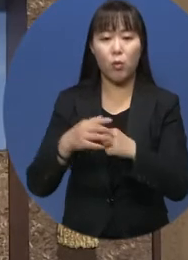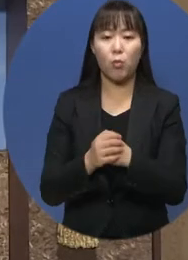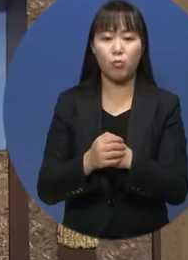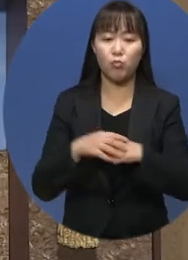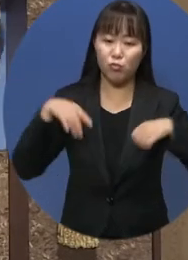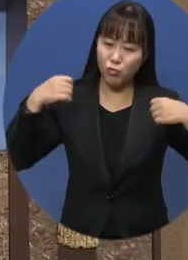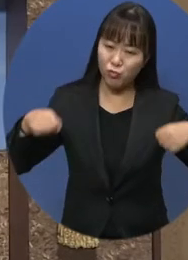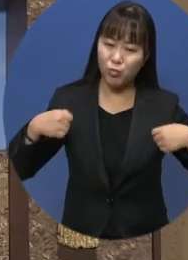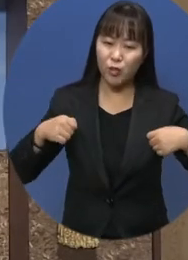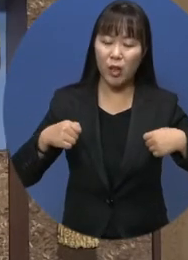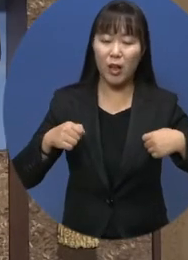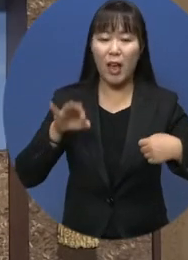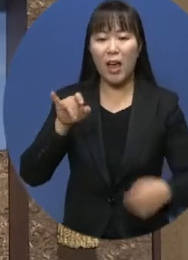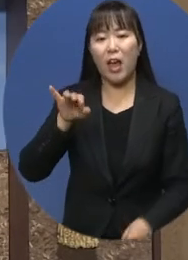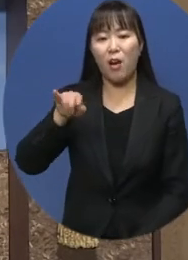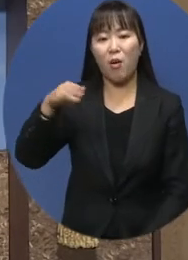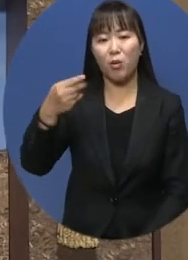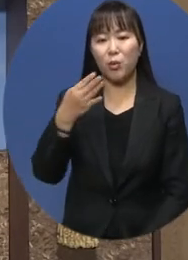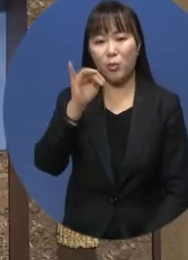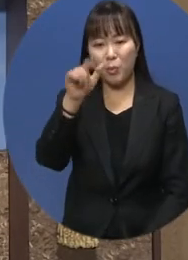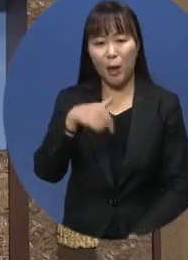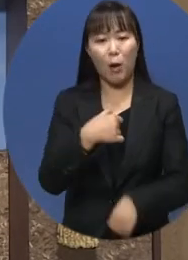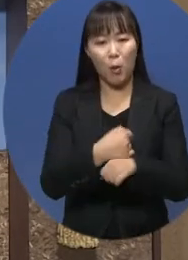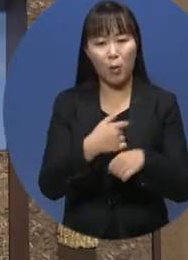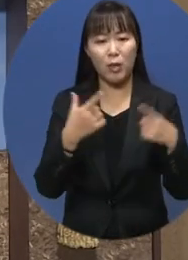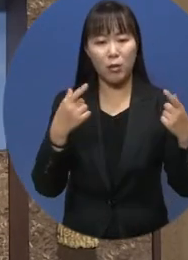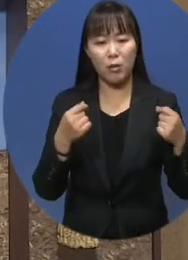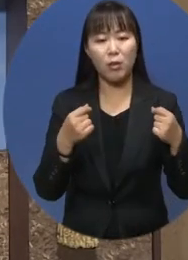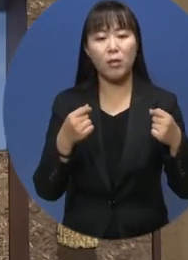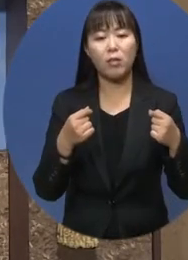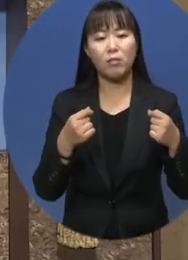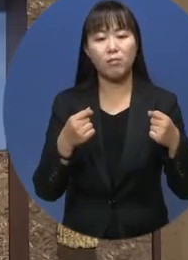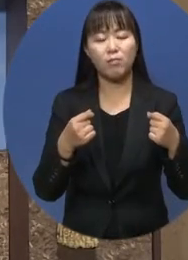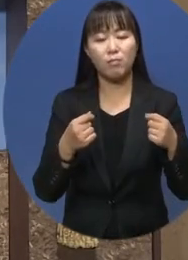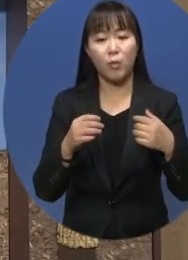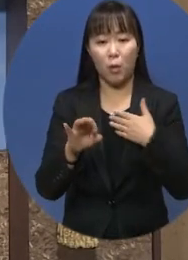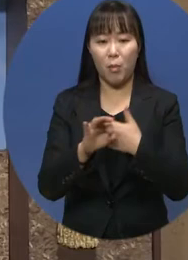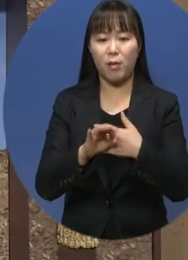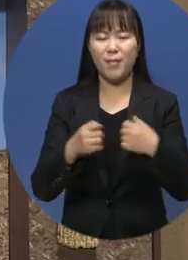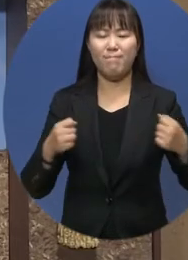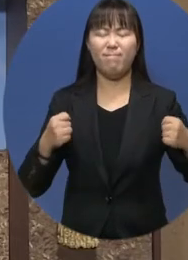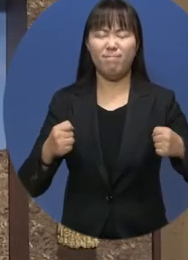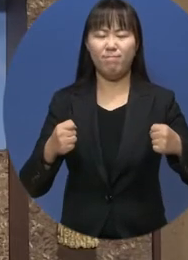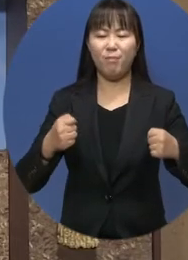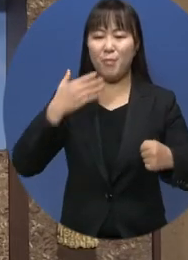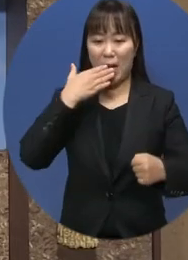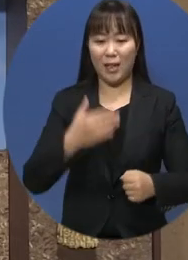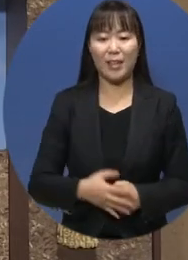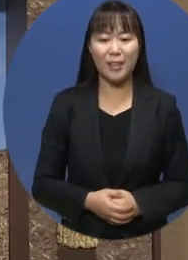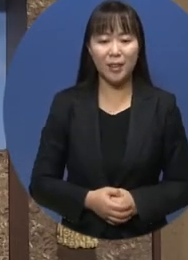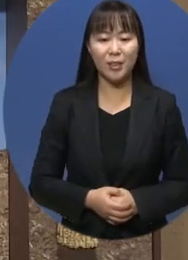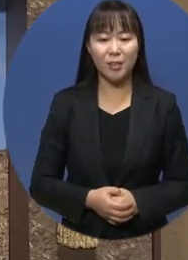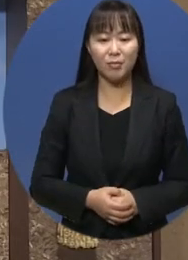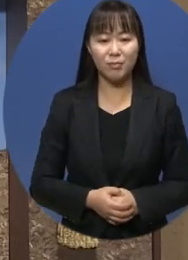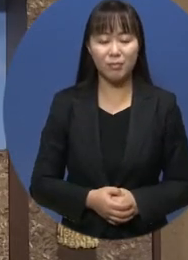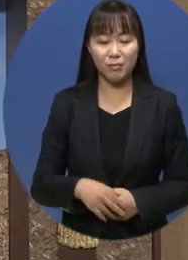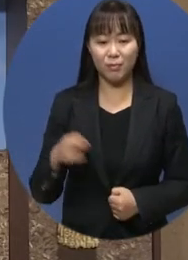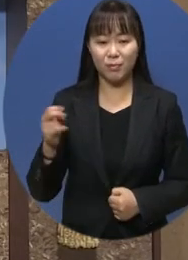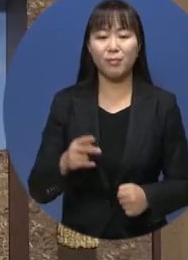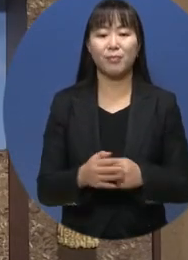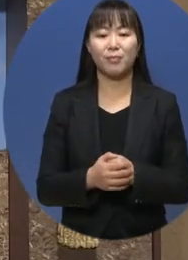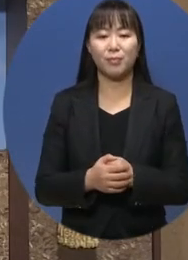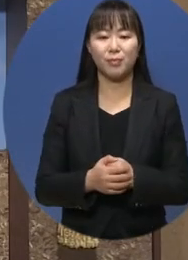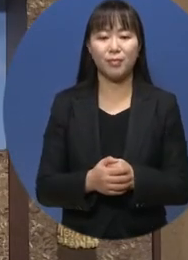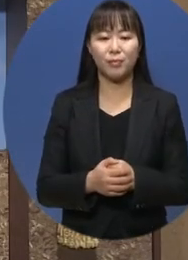막춤 도축 우 에어리 또 하고 4 이런 걸 음악적 그래야지 사람들이 활력이 나오거든요 그래서 그런 뿐만 아니라